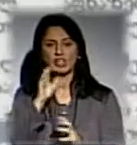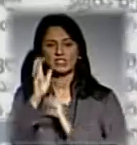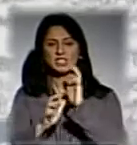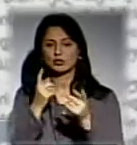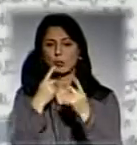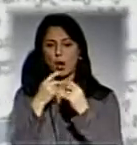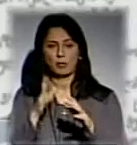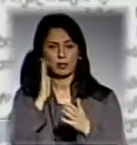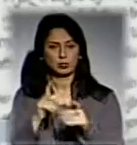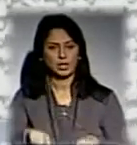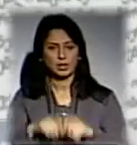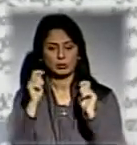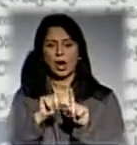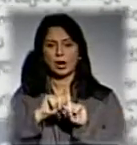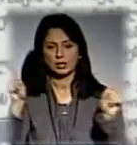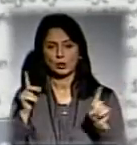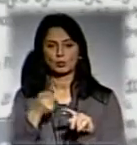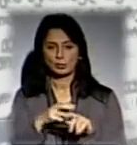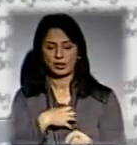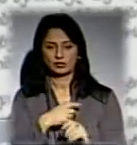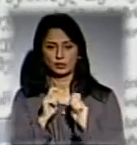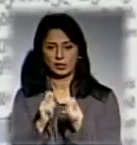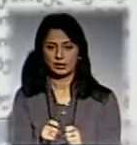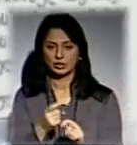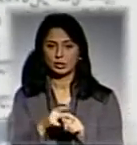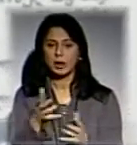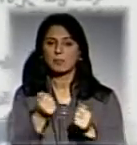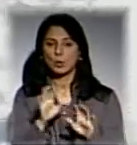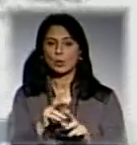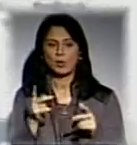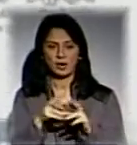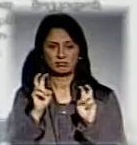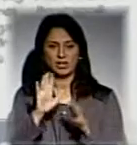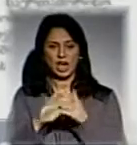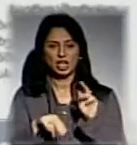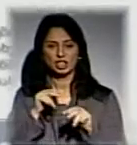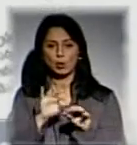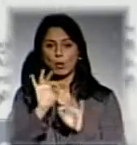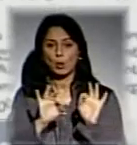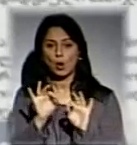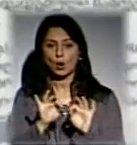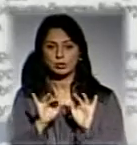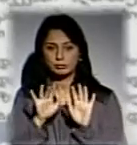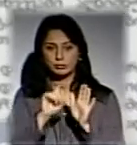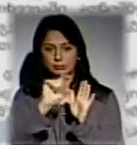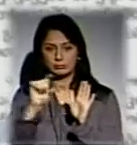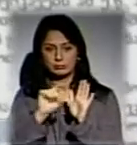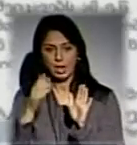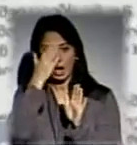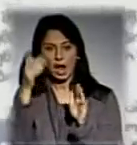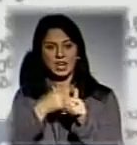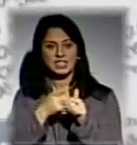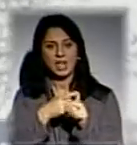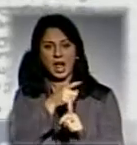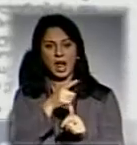საერთაშორისო მოლაპარაკებებს, რომლებსაც განსაკუთრებული მნიშვნელობა ენიჭება. მიუღებელი ეგრეთ წოდებული ხელშეკრულების პროექტის პრეამბულაში ორი ქვეყნის ხალხის